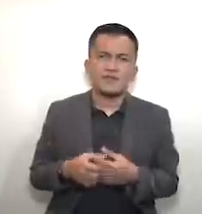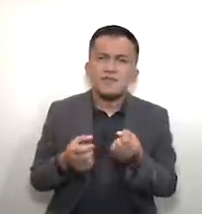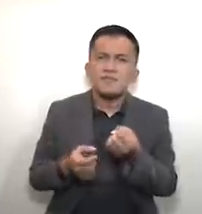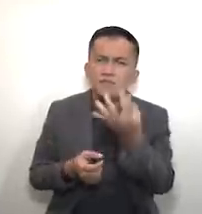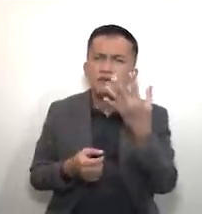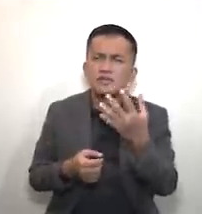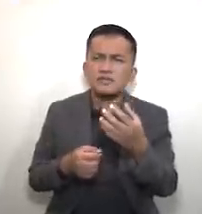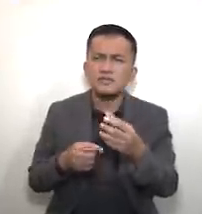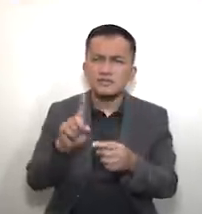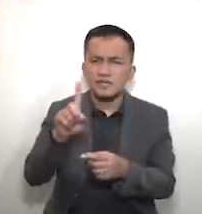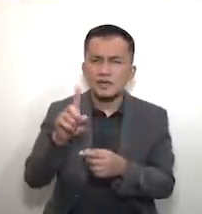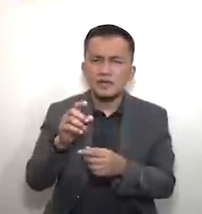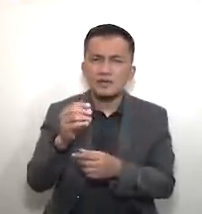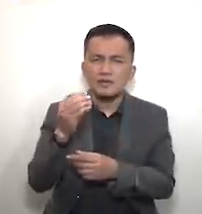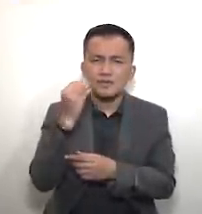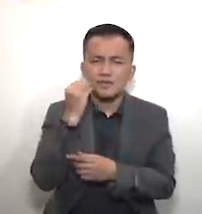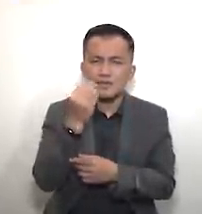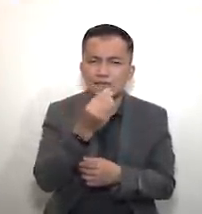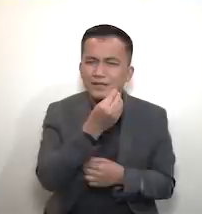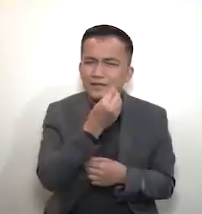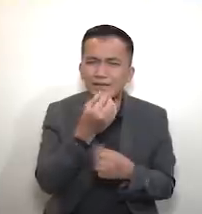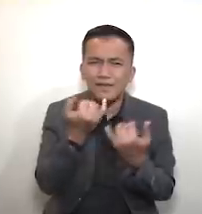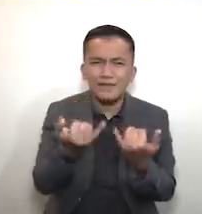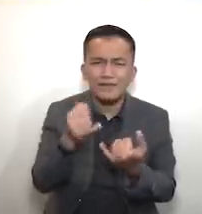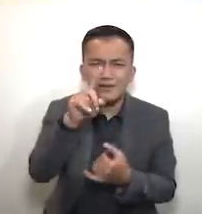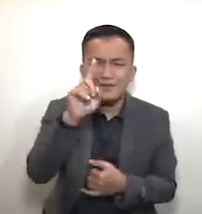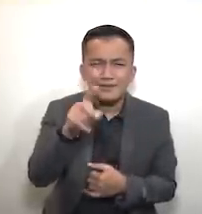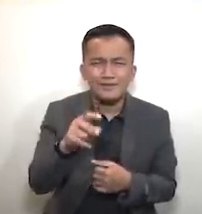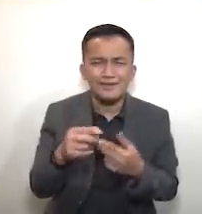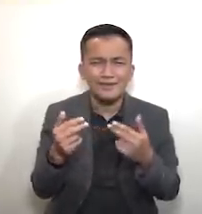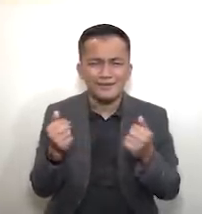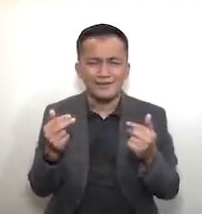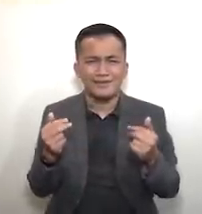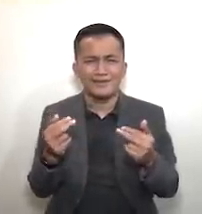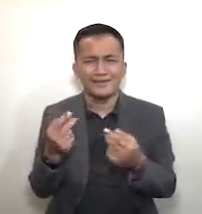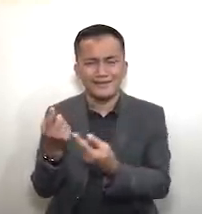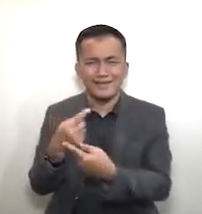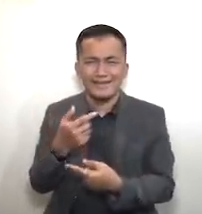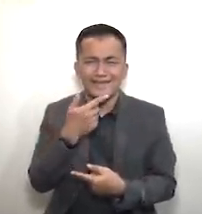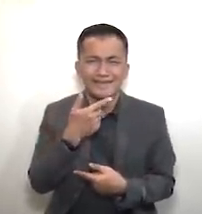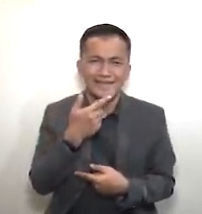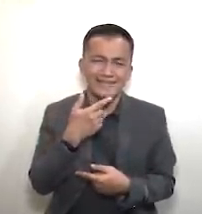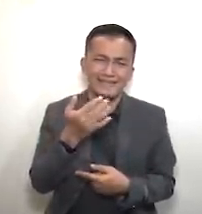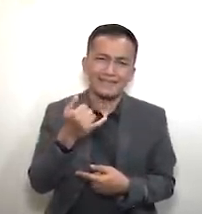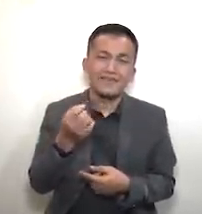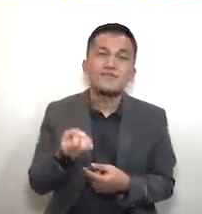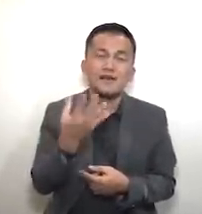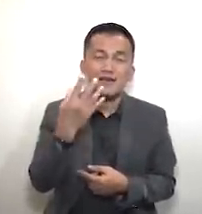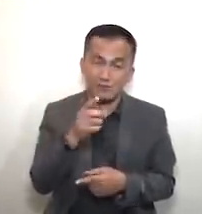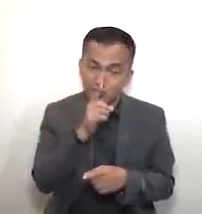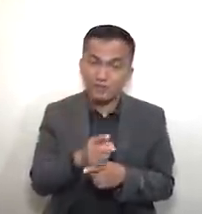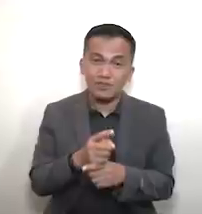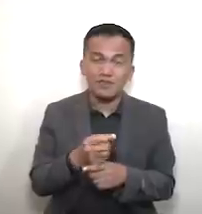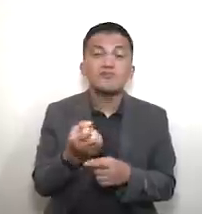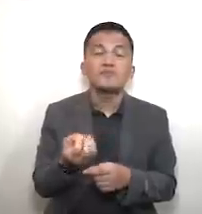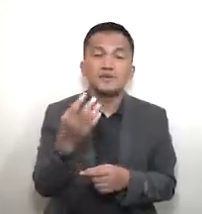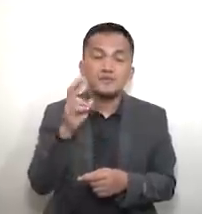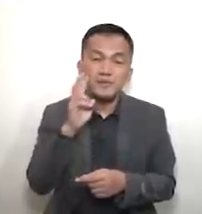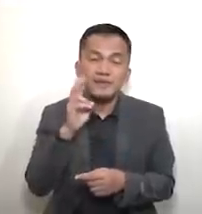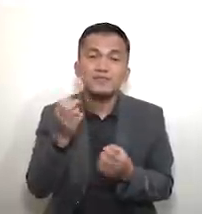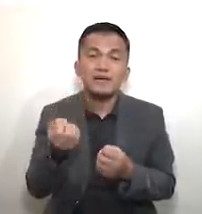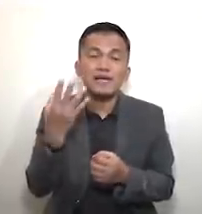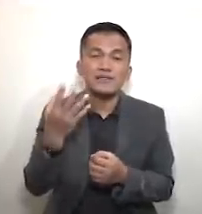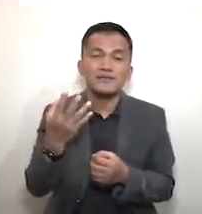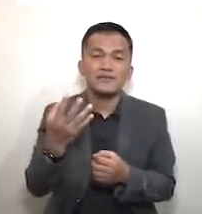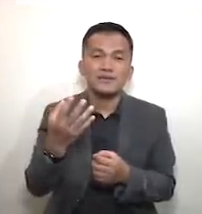Magkano bang isang bulaklak na yun? Hindi, seryo. Hindi, magkano. Alam hindi, toto. Vivian, halika. Magkano